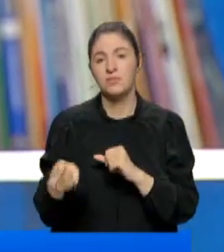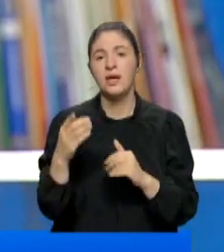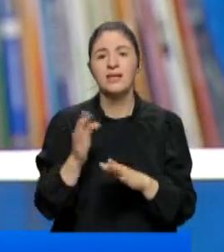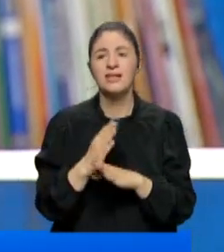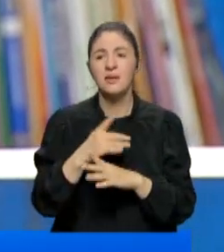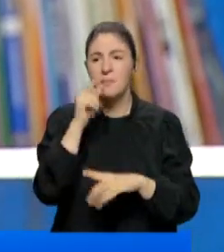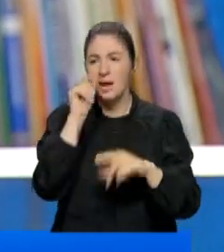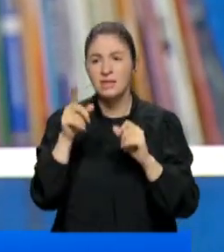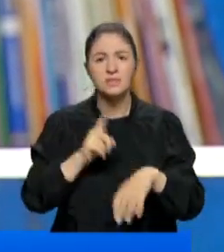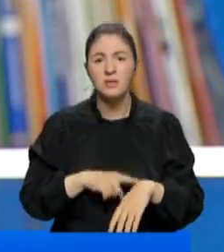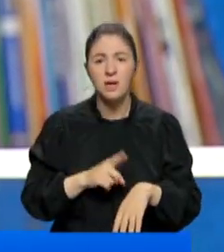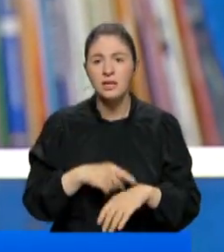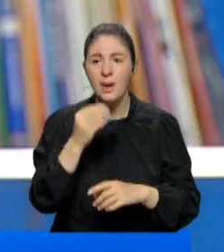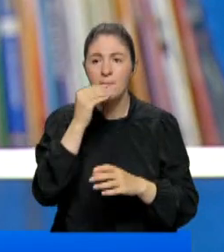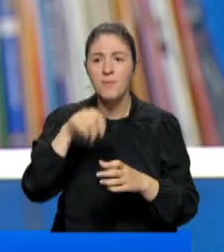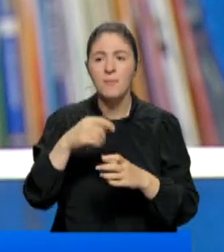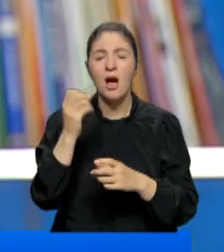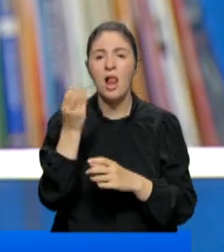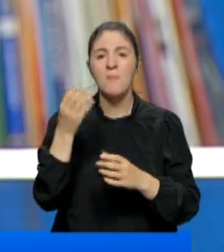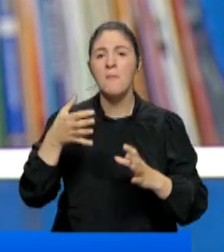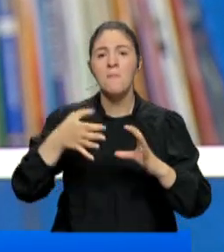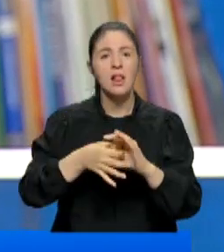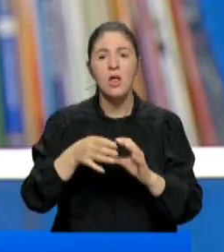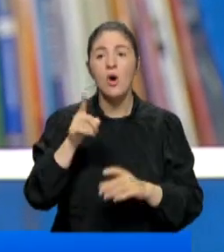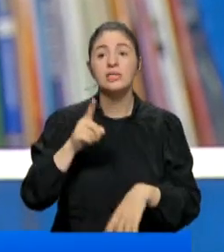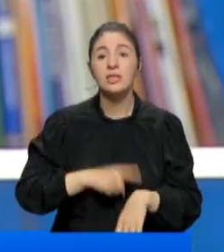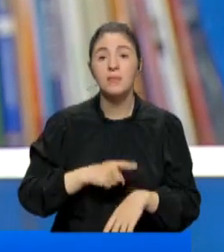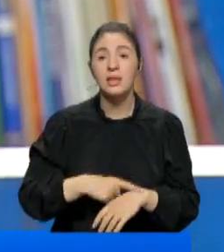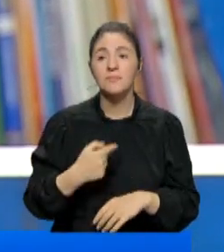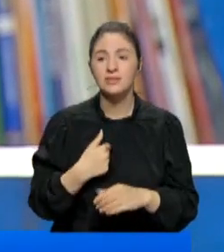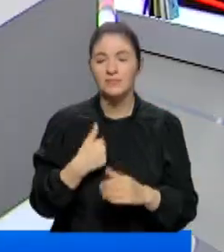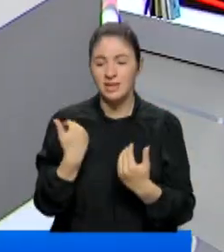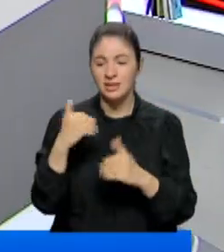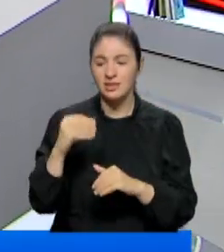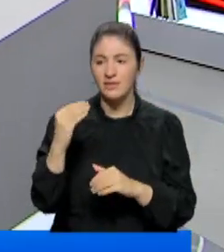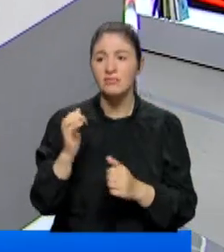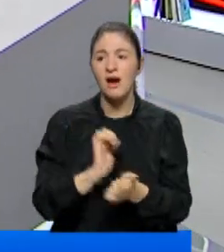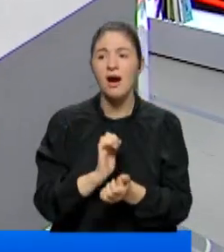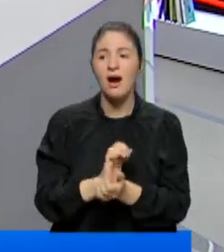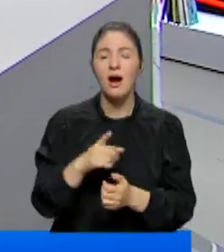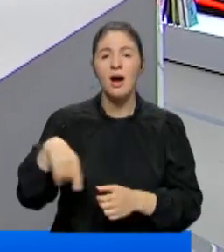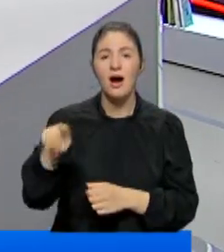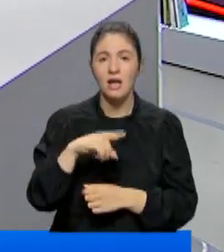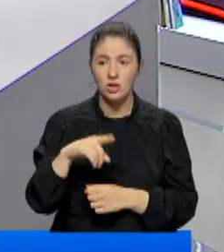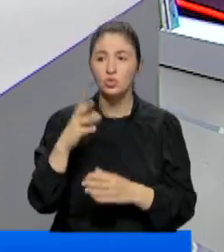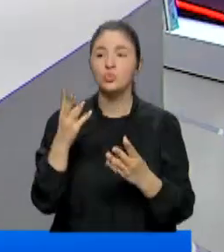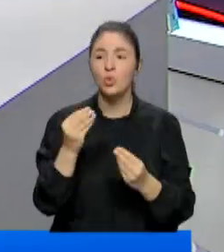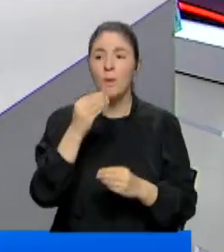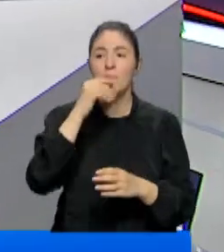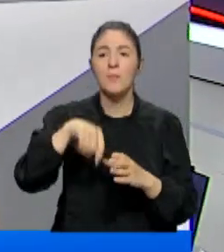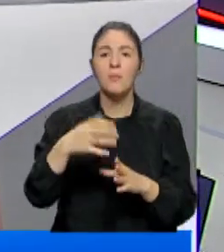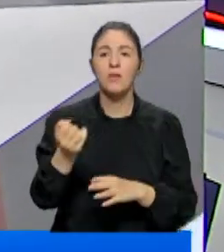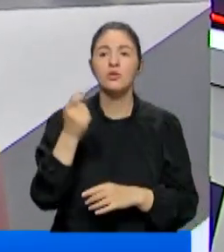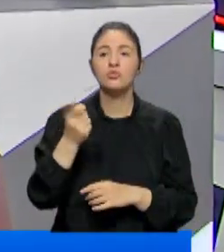Neden pandemi döneminde mamalara alarm takılmıştı? Çünkü o dönemde bizim destek verdiğimiz ailelerin çoğu mama